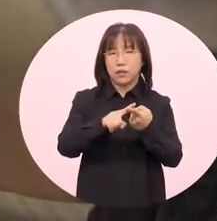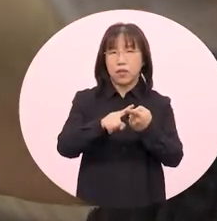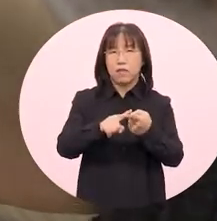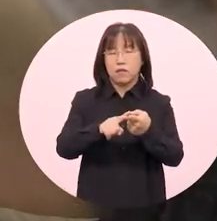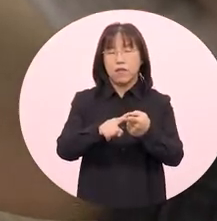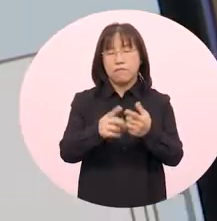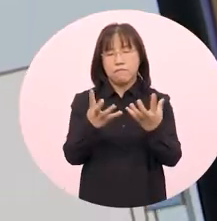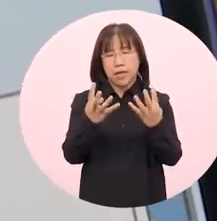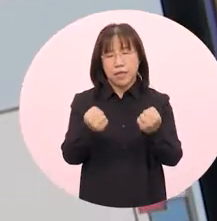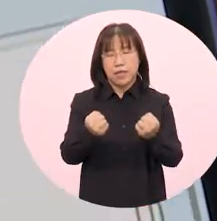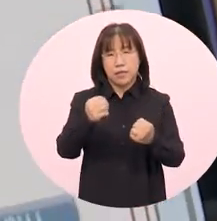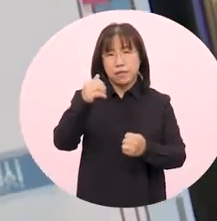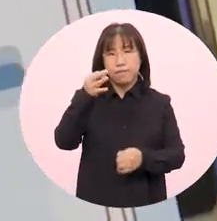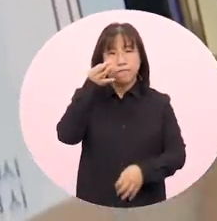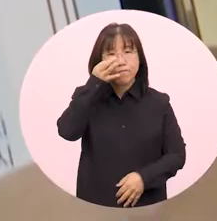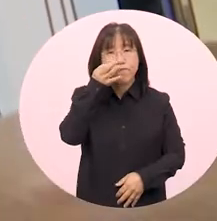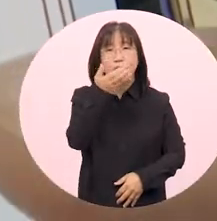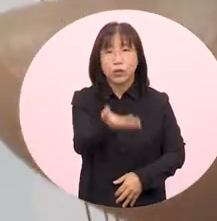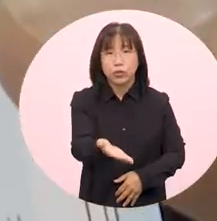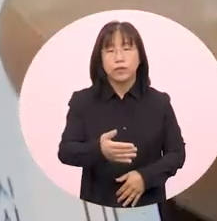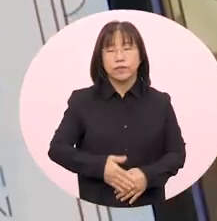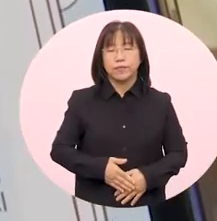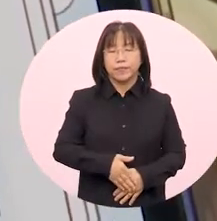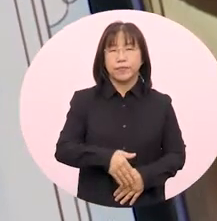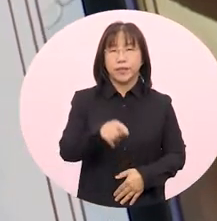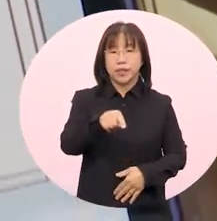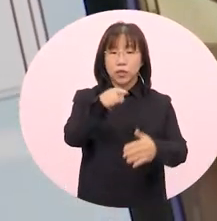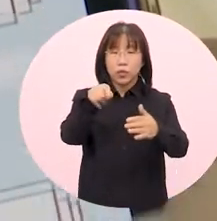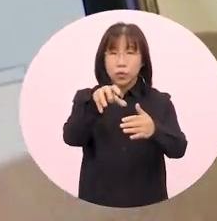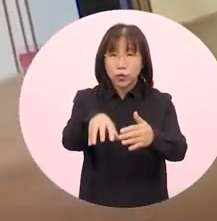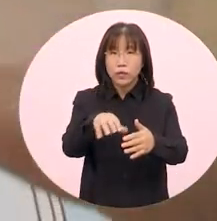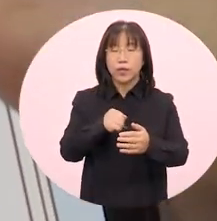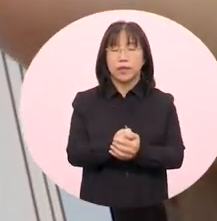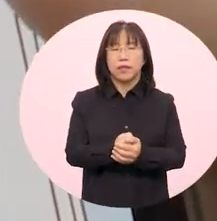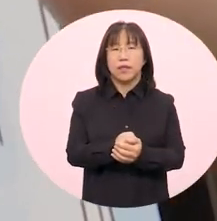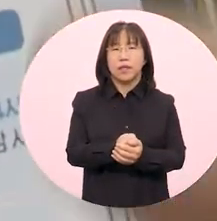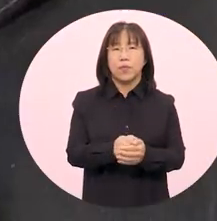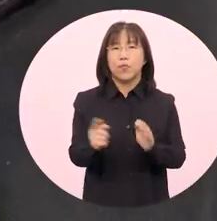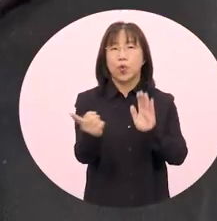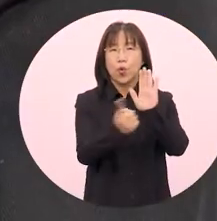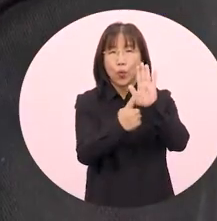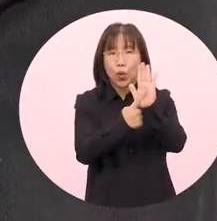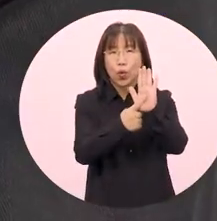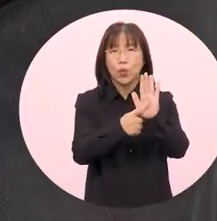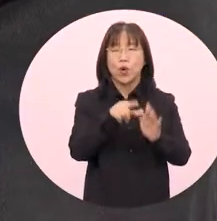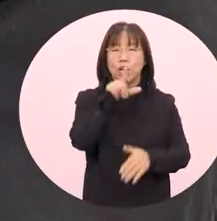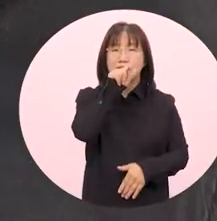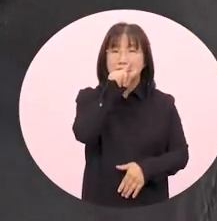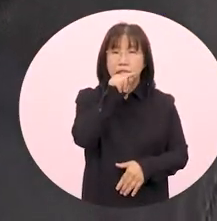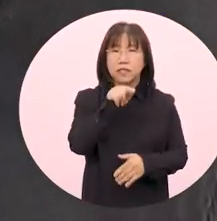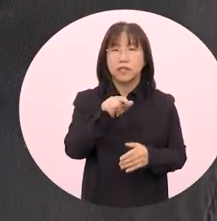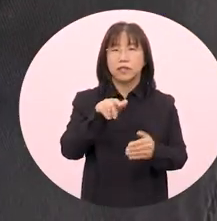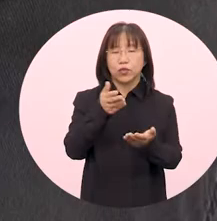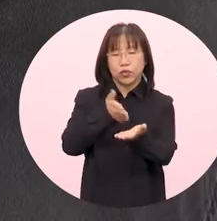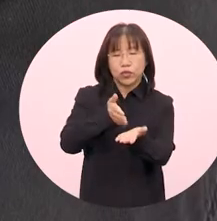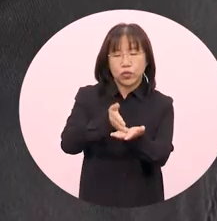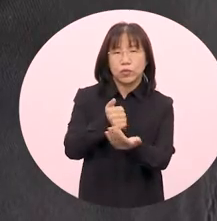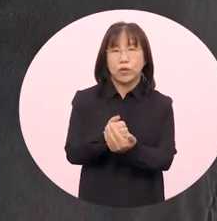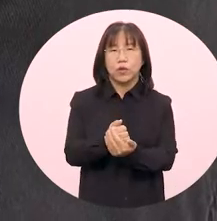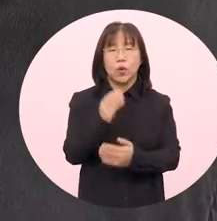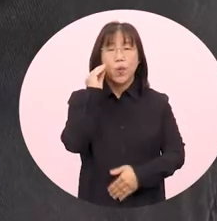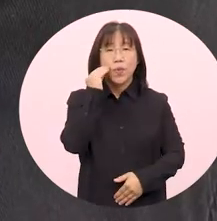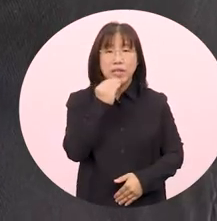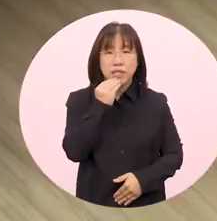구정 전반에 걸친 구민 관심사를 전달합니다. 또한 채널을 통해 구의 대표 홍보 매체인